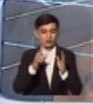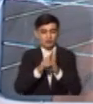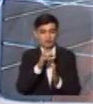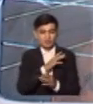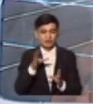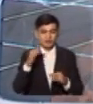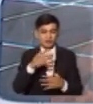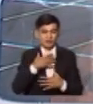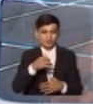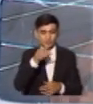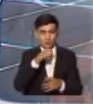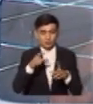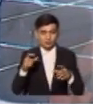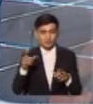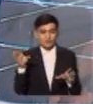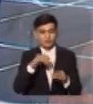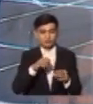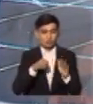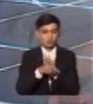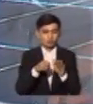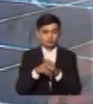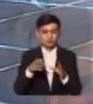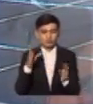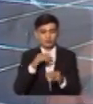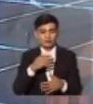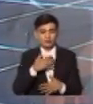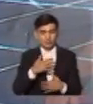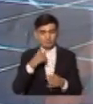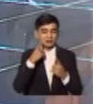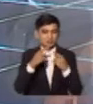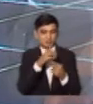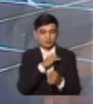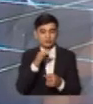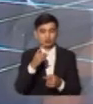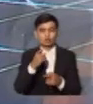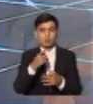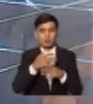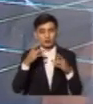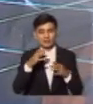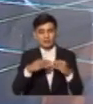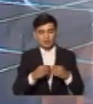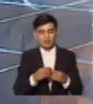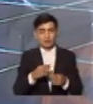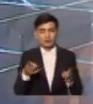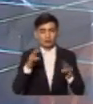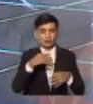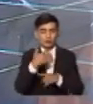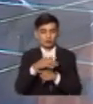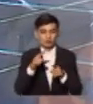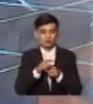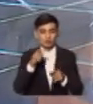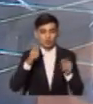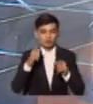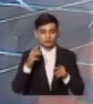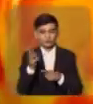тұрғындар таза ауаға әрең шықтық деп жыларман күйде. Қазір 100-ге жуық жанұя далада қалды. Қарқыны қатты жалынды ауыздықтау әзірге